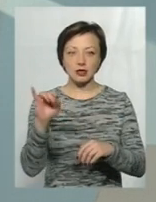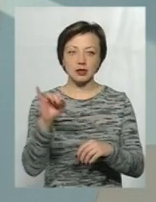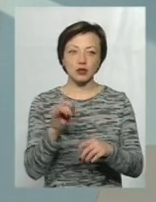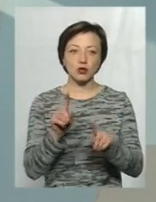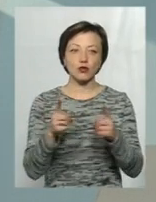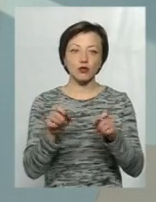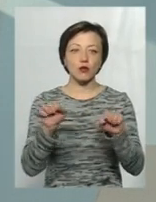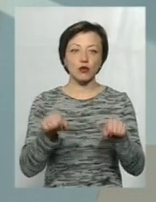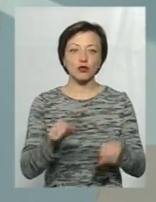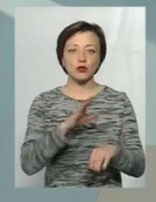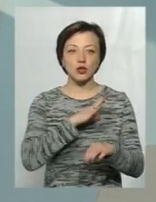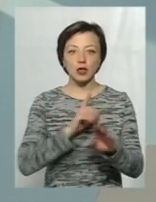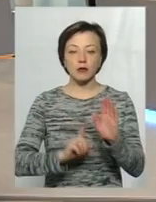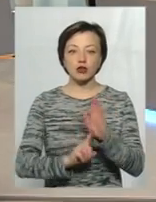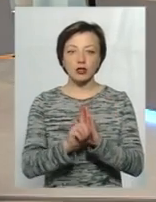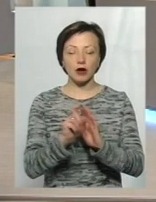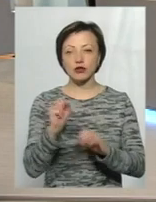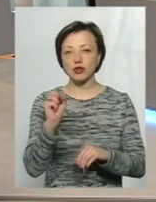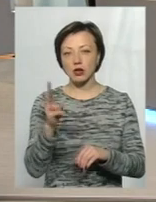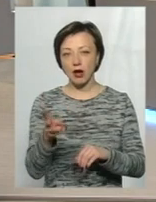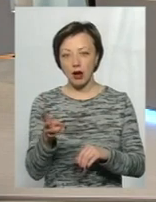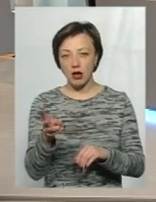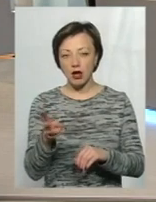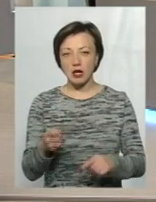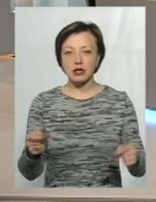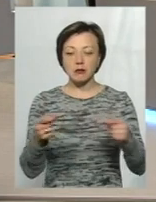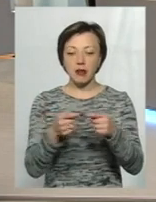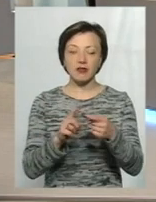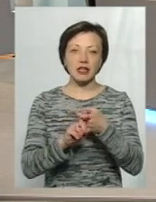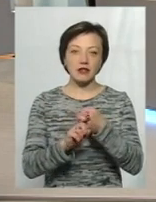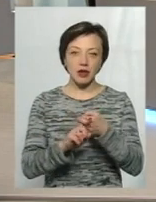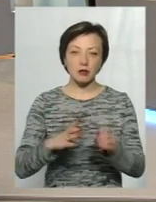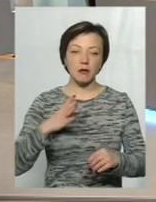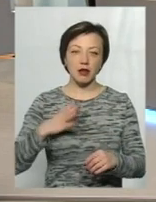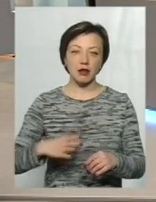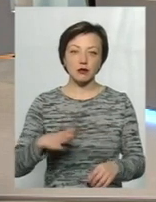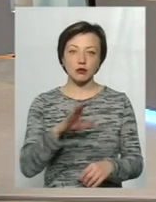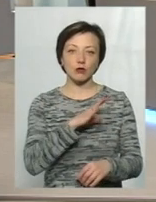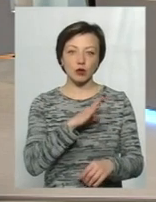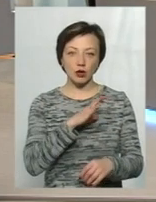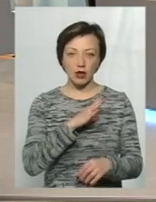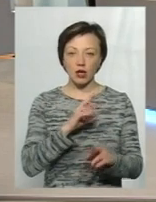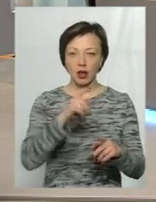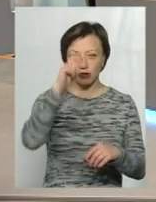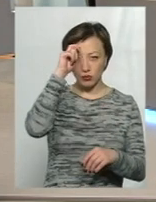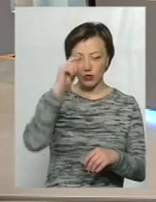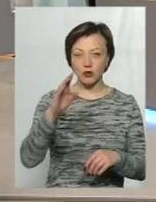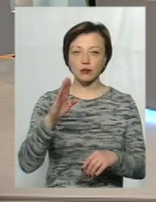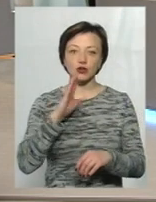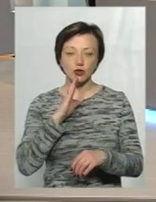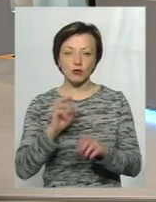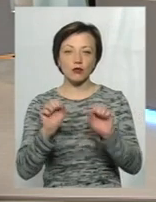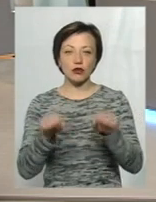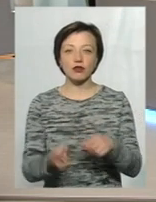тому що можуть бути, починаючи як з певних інфекцій, які перенесені були, як чоловіком, так і жінкою